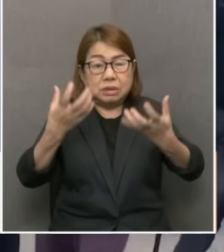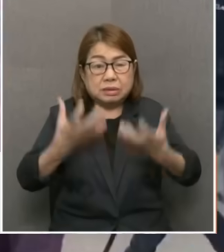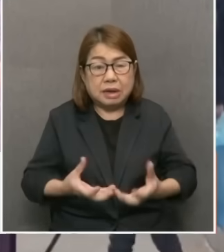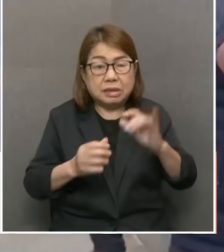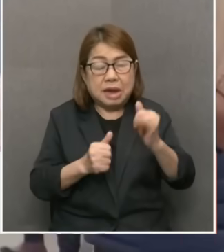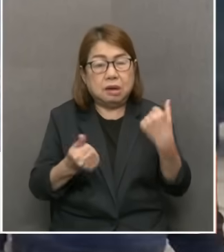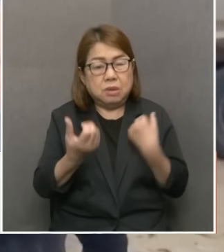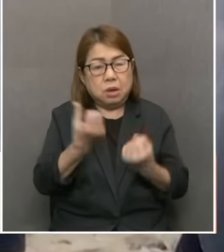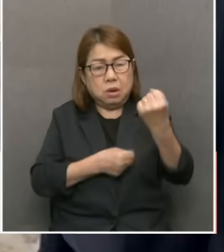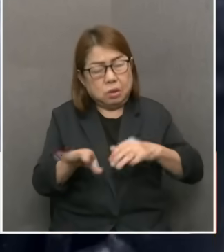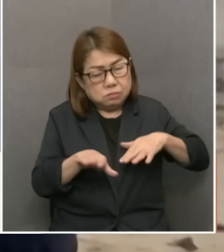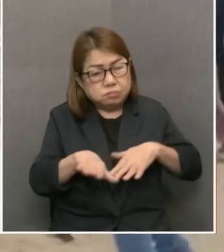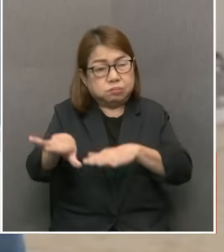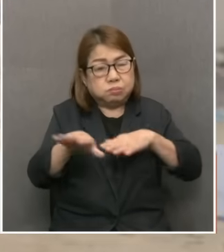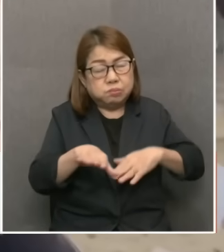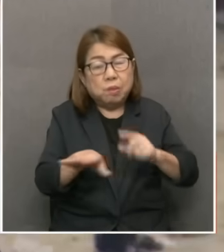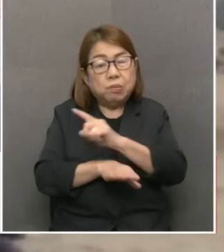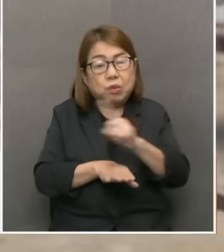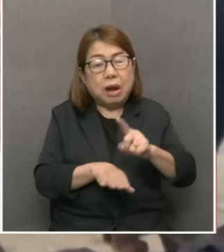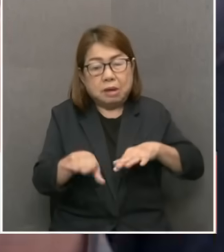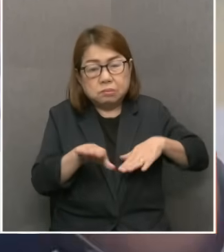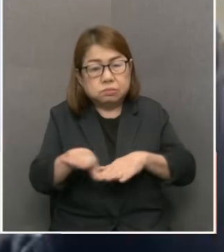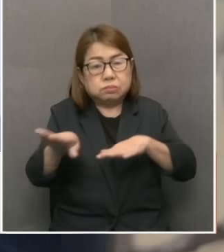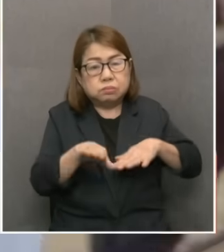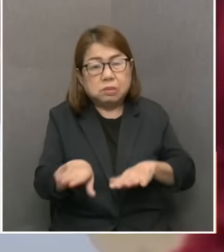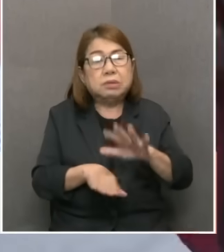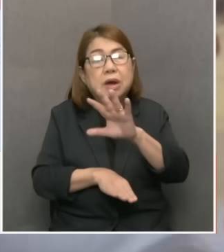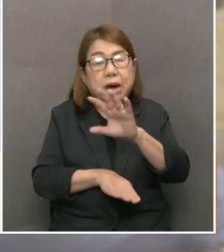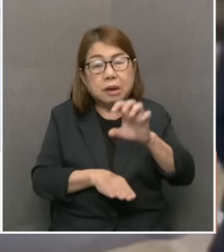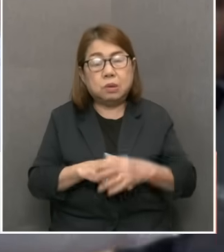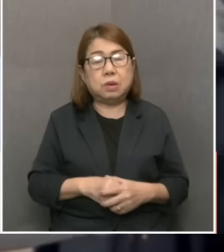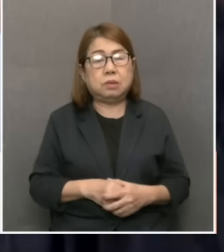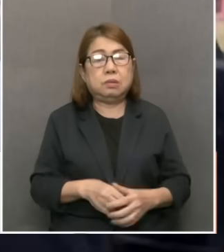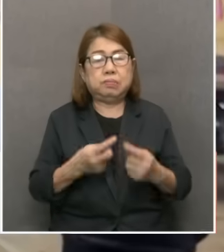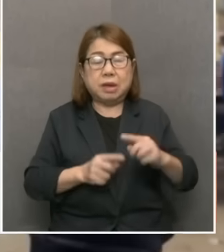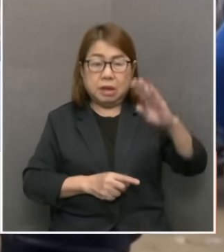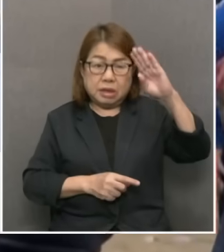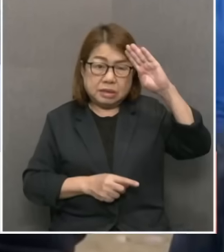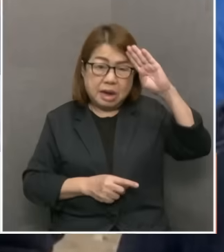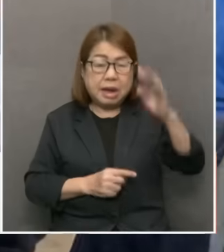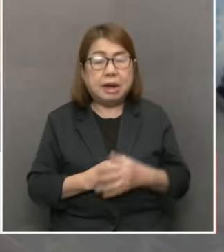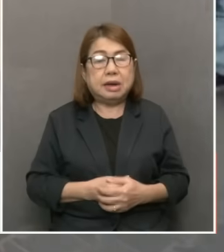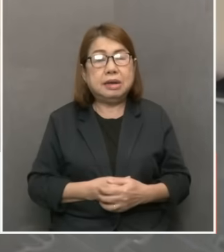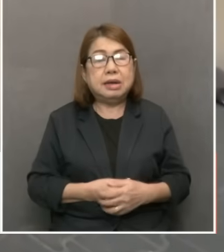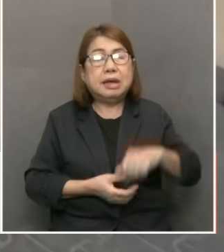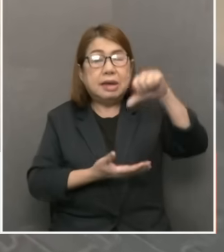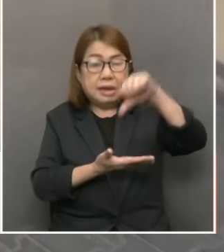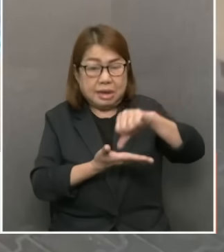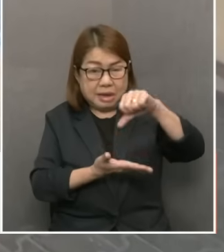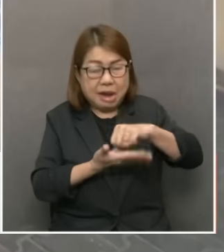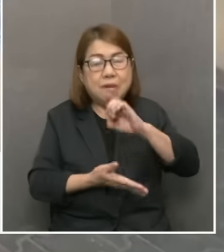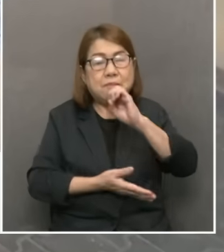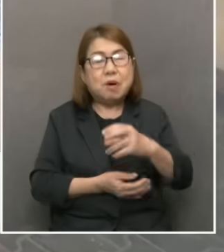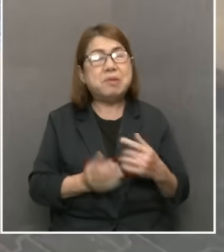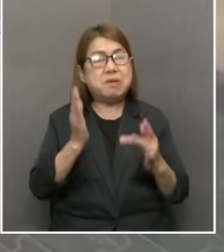าซามากถึงวันละ500คันส่วนทางด้านกองทัพอิหร่านนะคะมีการเปิดตัวเทคโนโลยีการป้